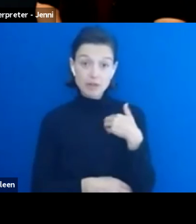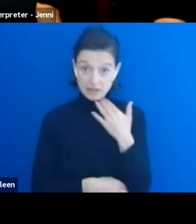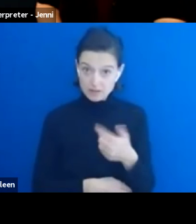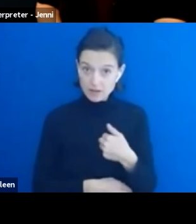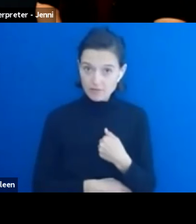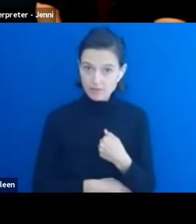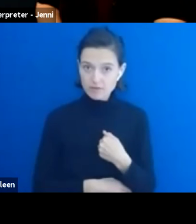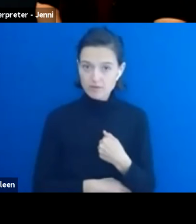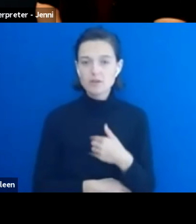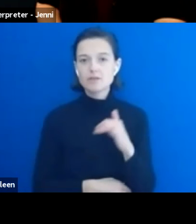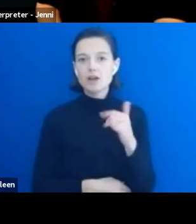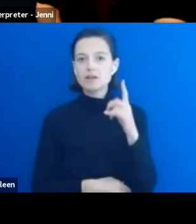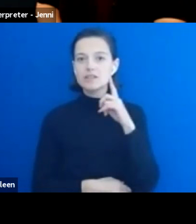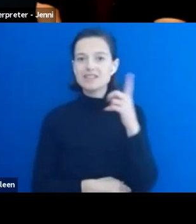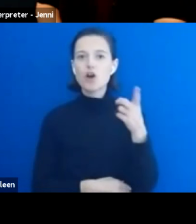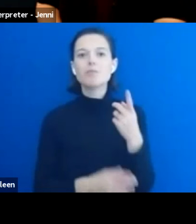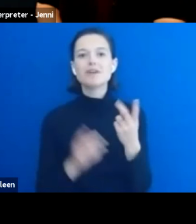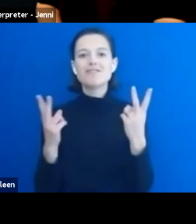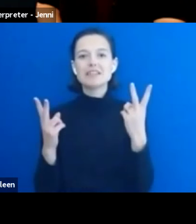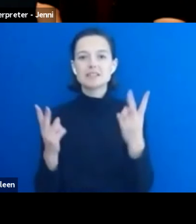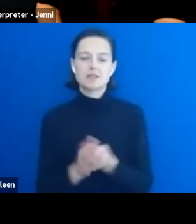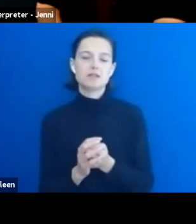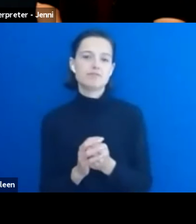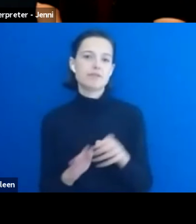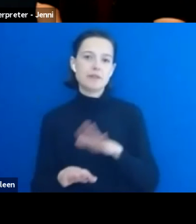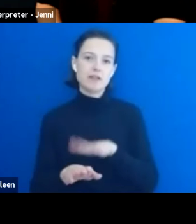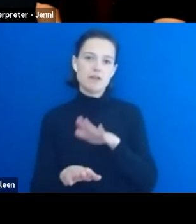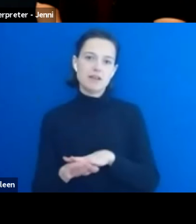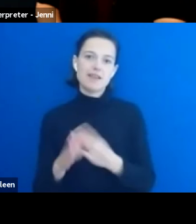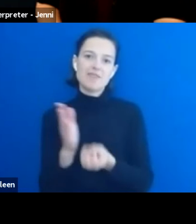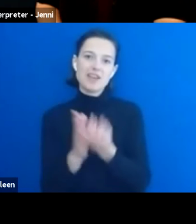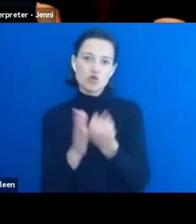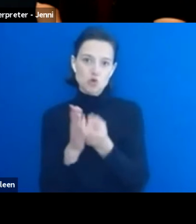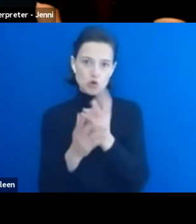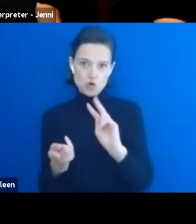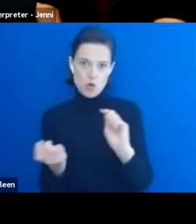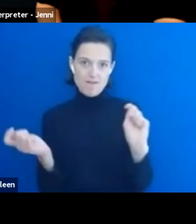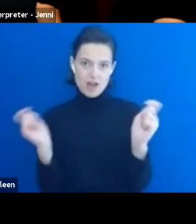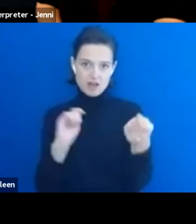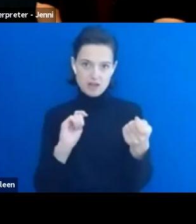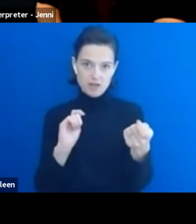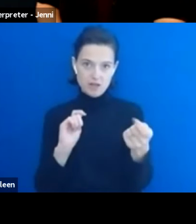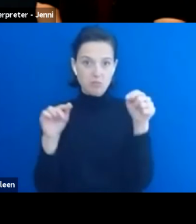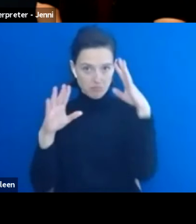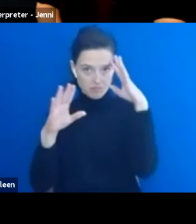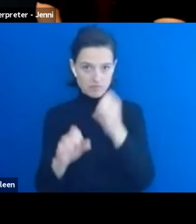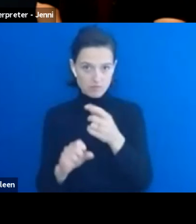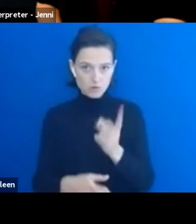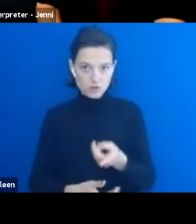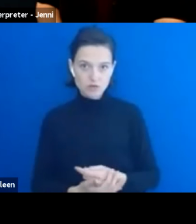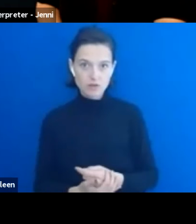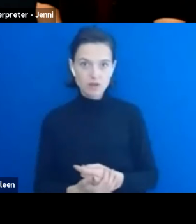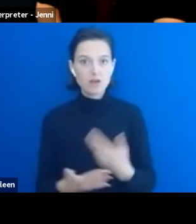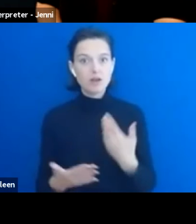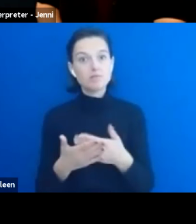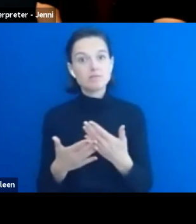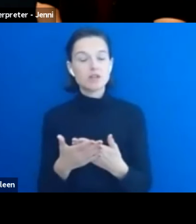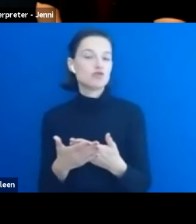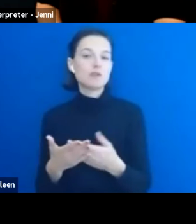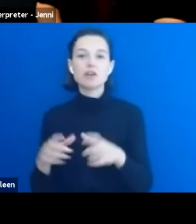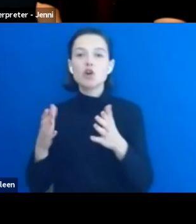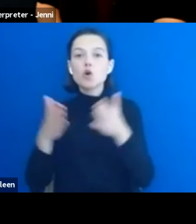Ich denke, dass der Kulturwandel im Laufe der Zeit ein Fokus sein wird. Mitarbeiter mit Behinderung in